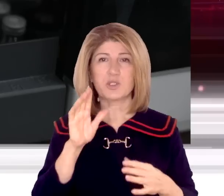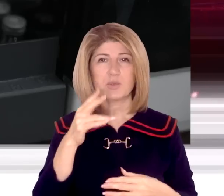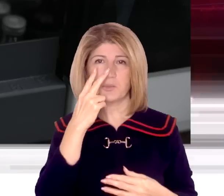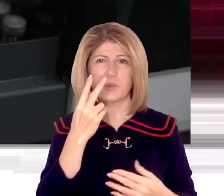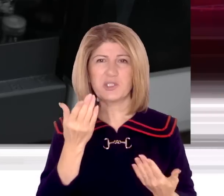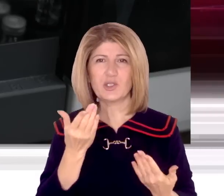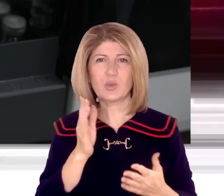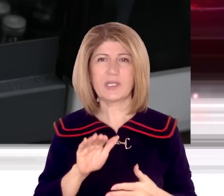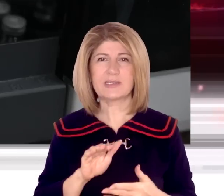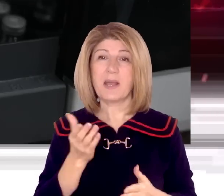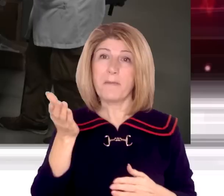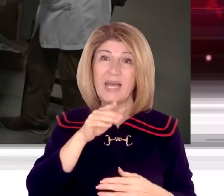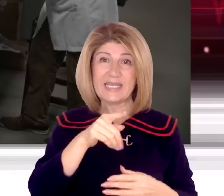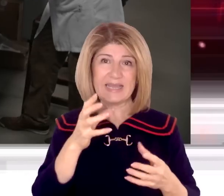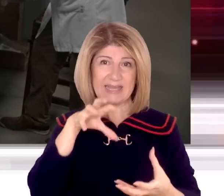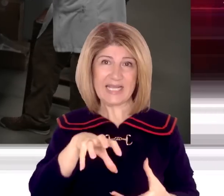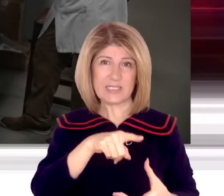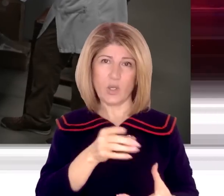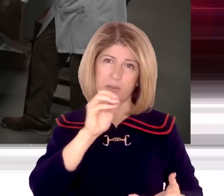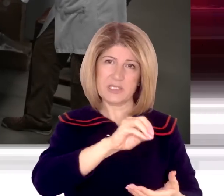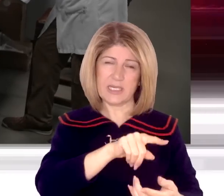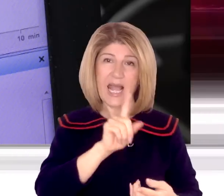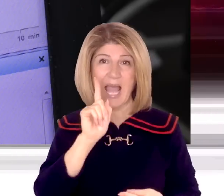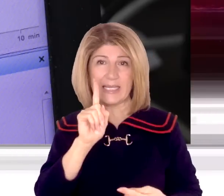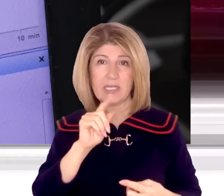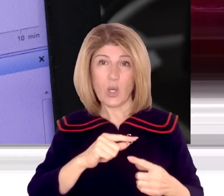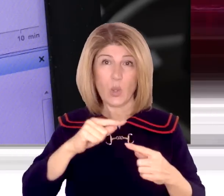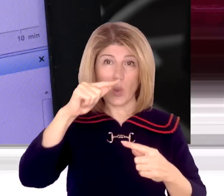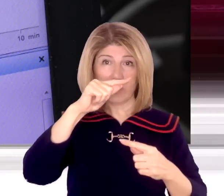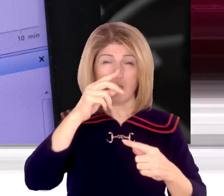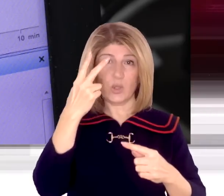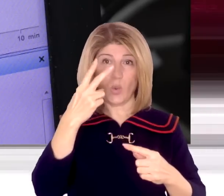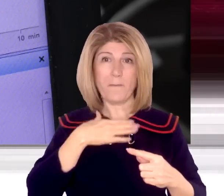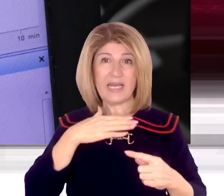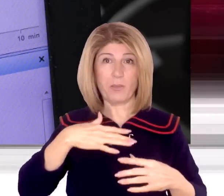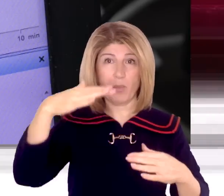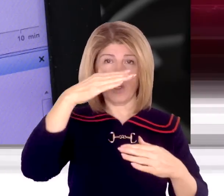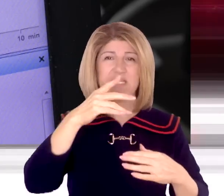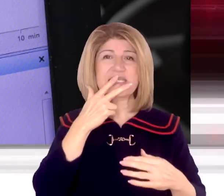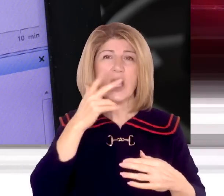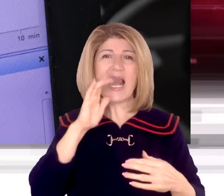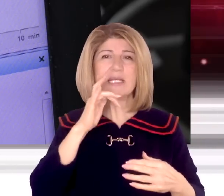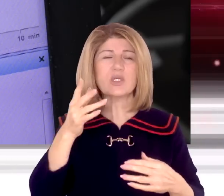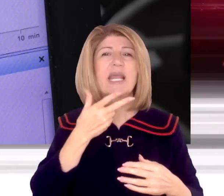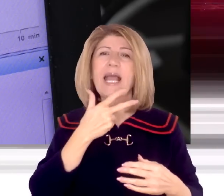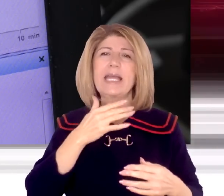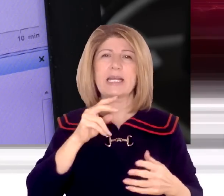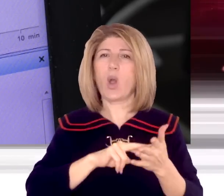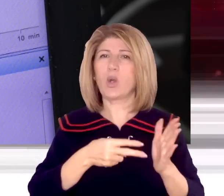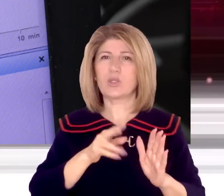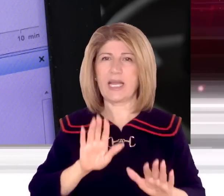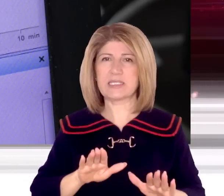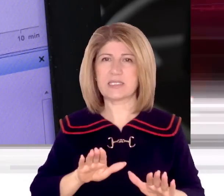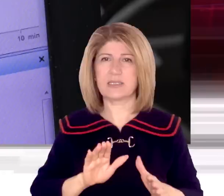تو این دستگاه میذارن. اگه نقطه اوج گراف از 2 میلی‌لیتر بالاتر بره، سیگار الکترونیکی رو غیر قانونی